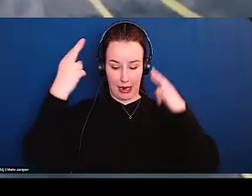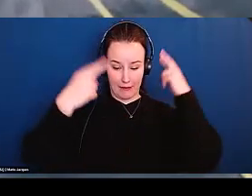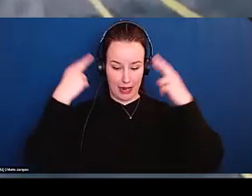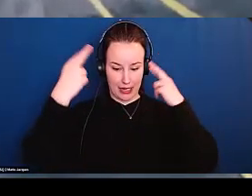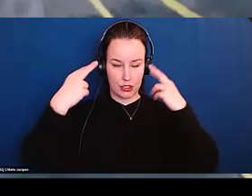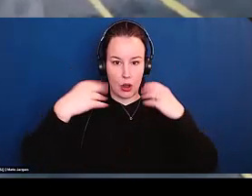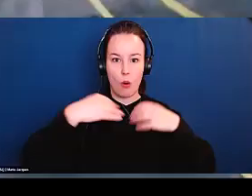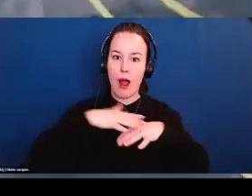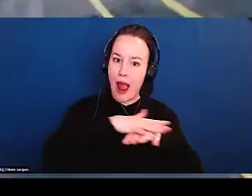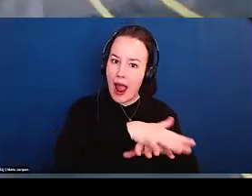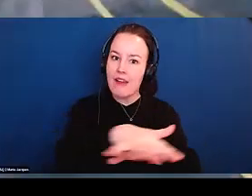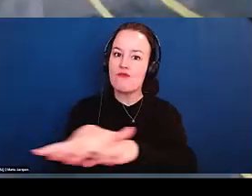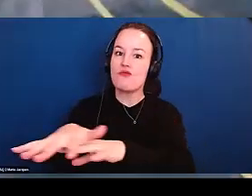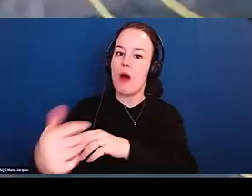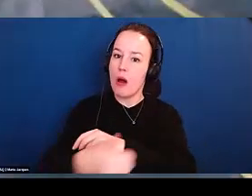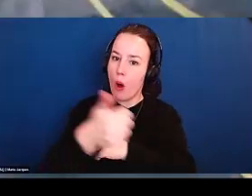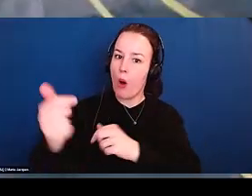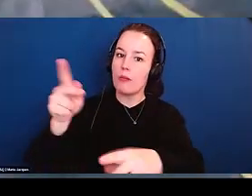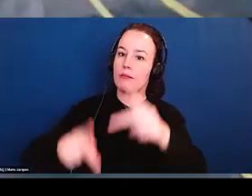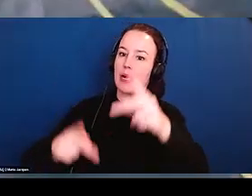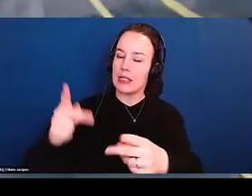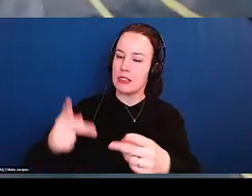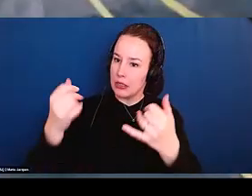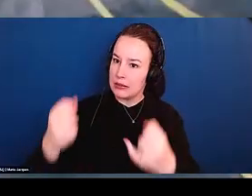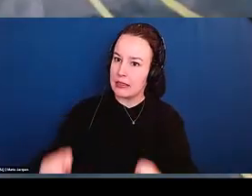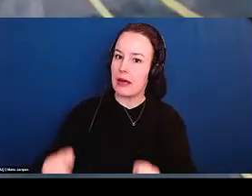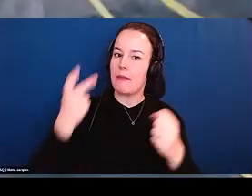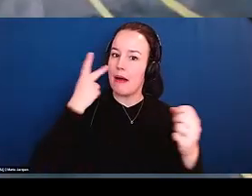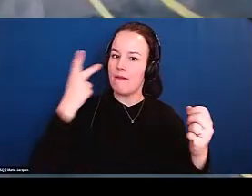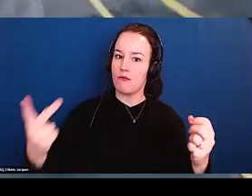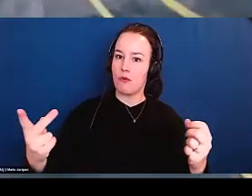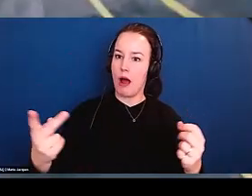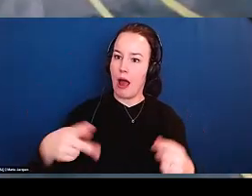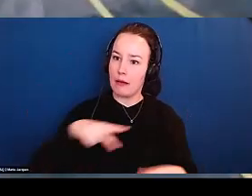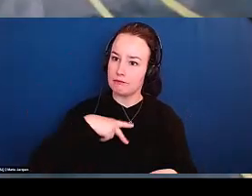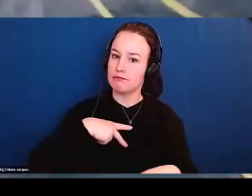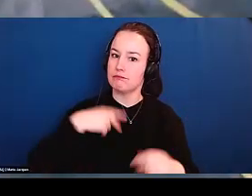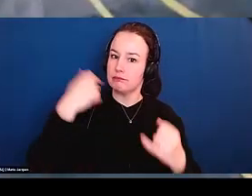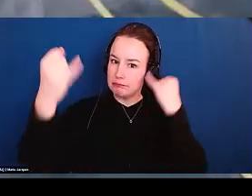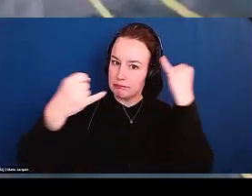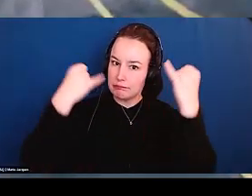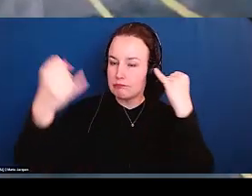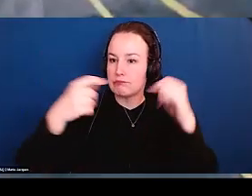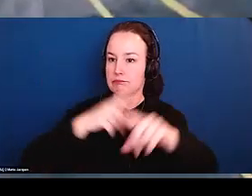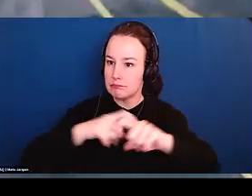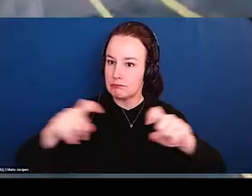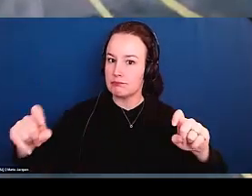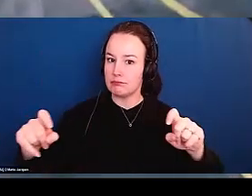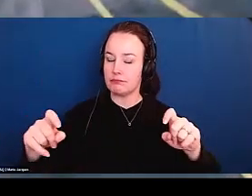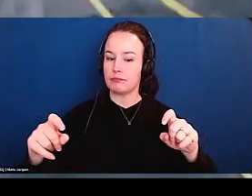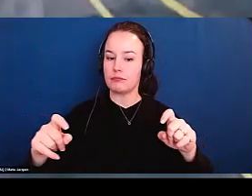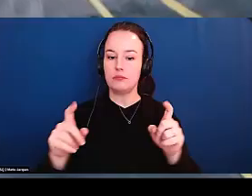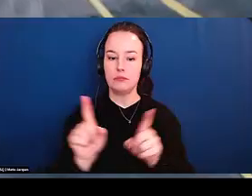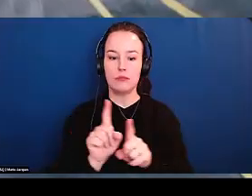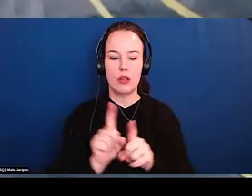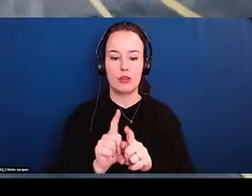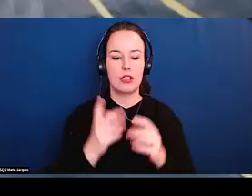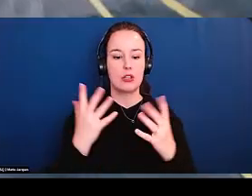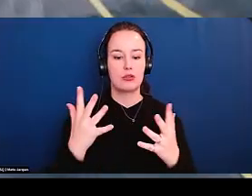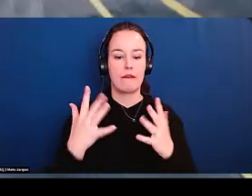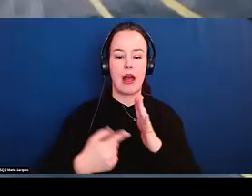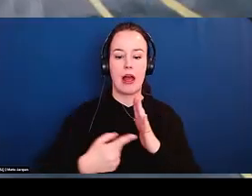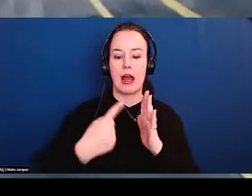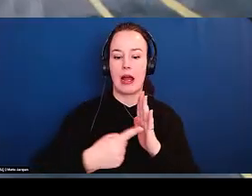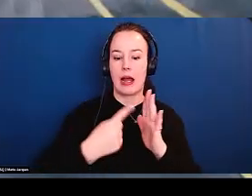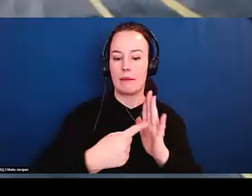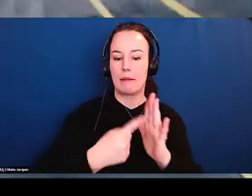pu façonner le cadre que vous pouvez observer aujourd'hui. L'une des composantes clés et qui est revenue